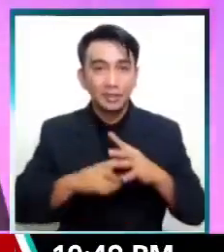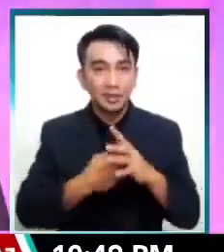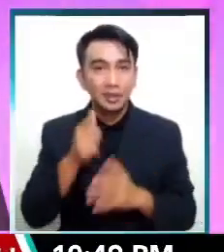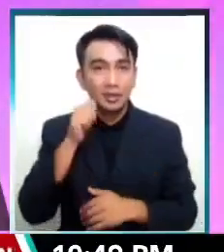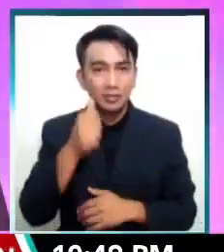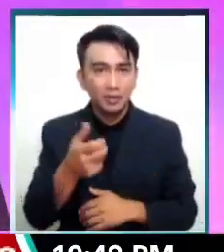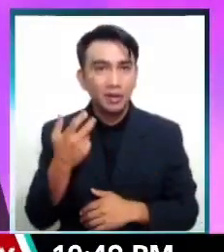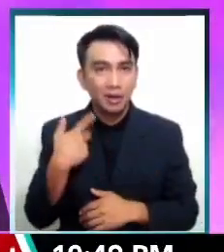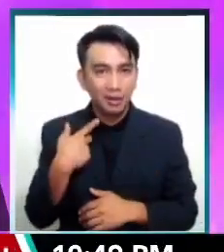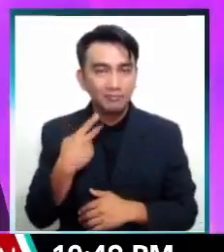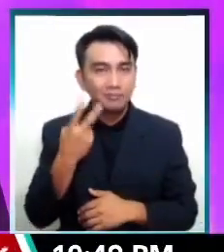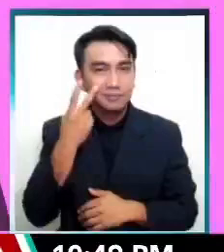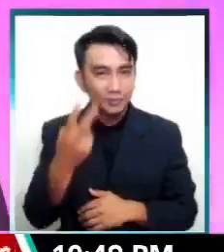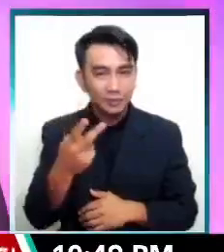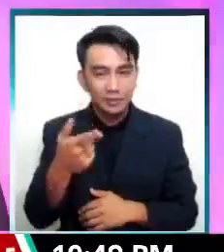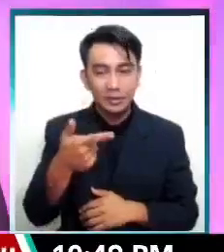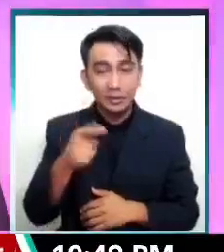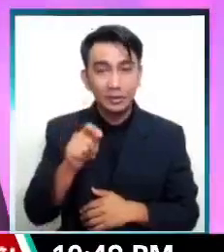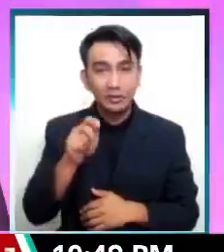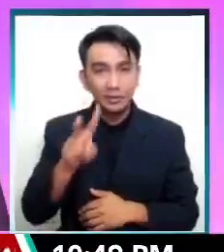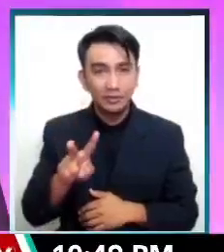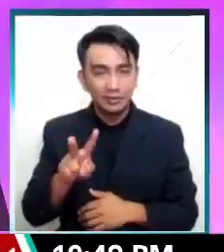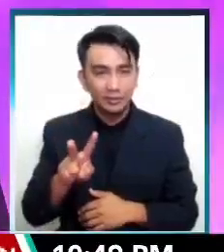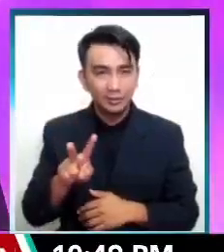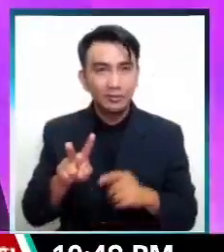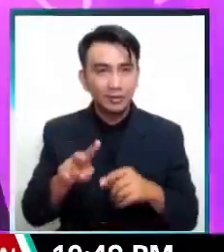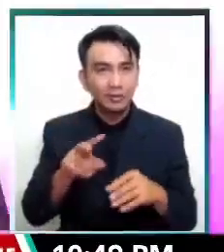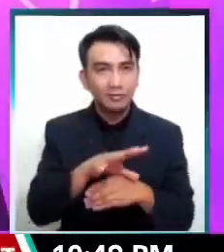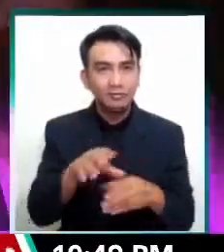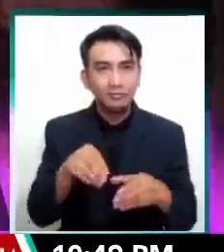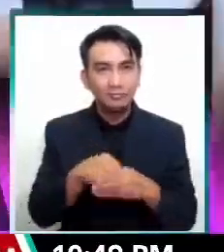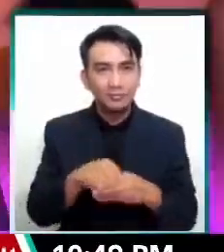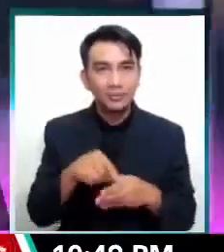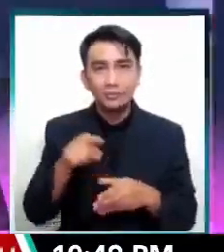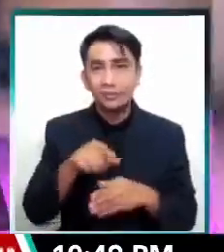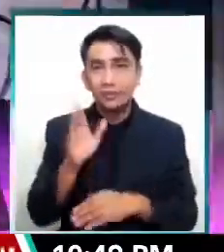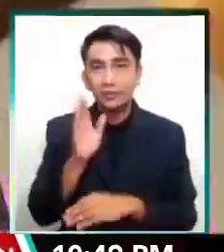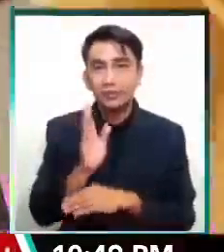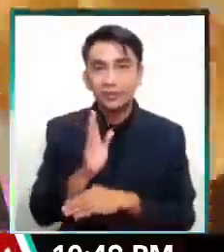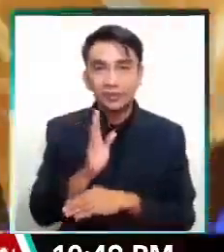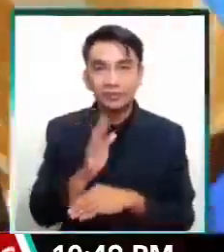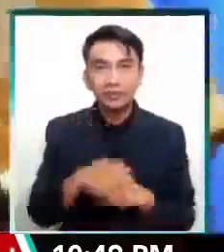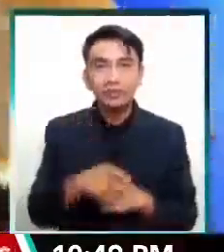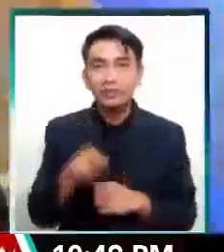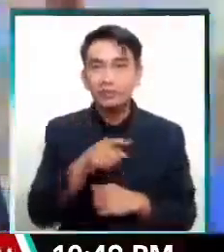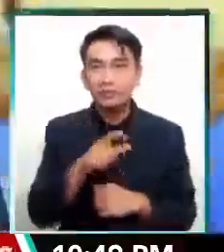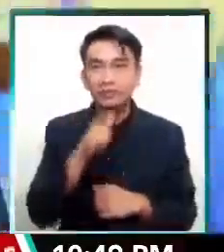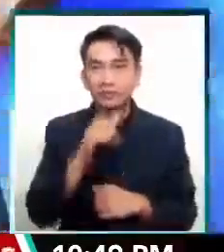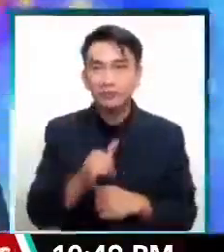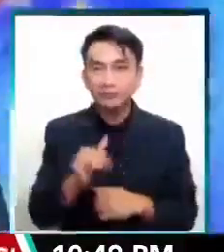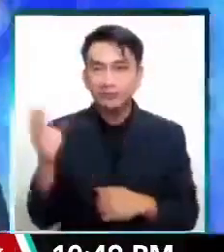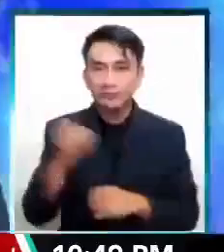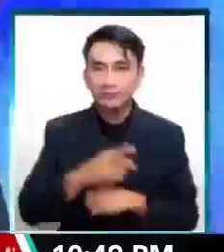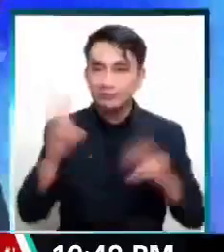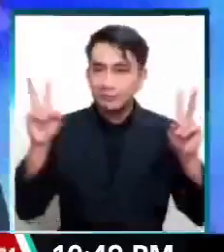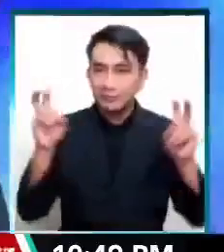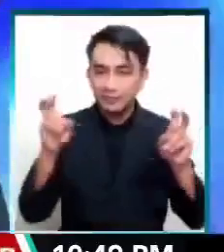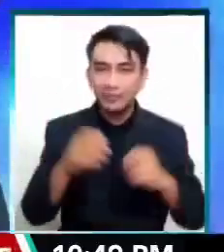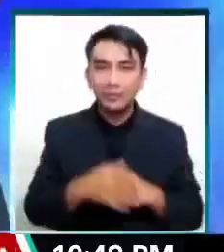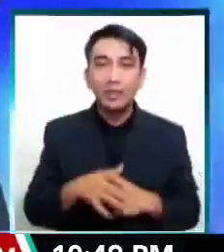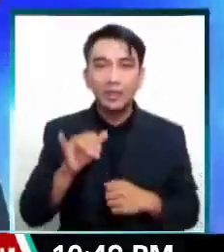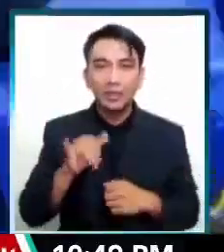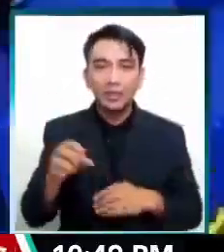na sa GTV ang makakasama sa pananghalian na It's Your Lucky Day. Pansamantalayang papalit sa